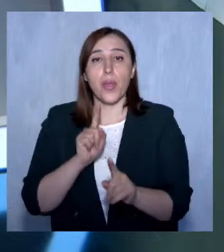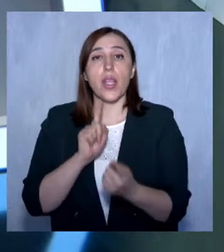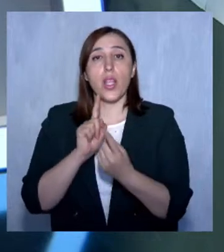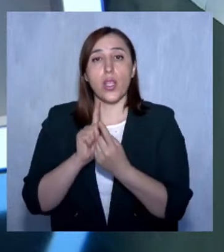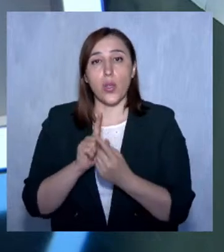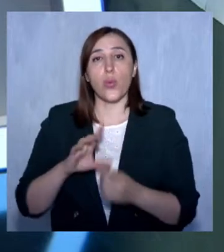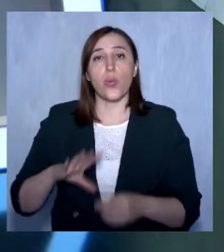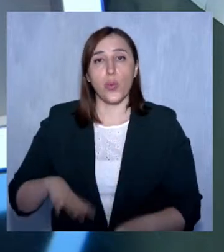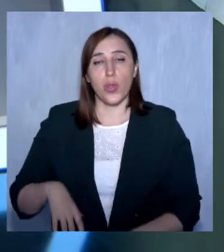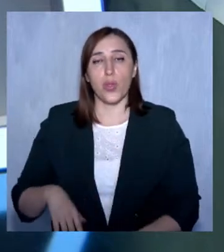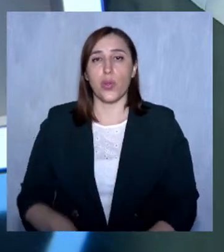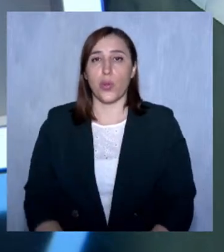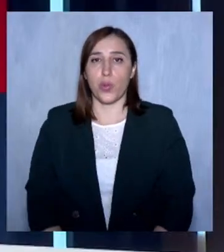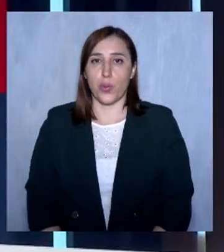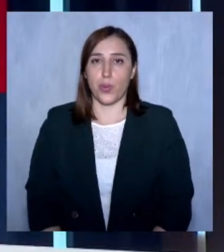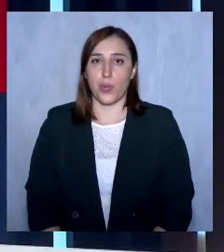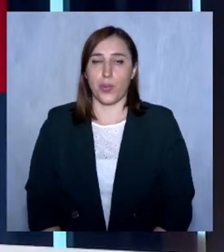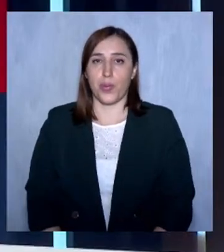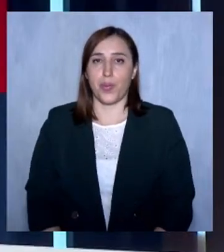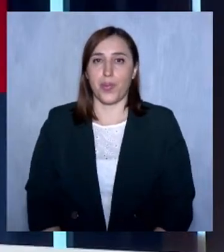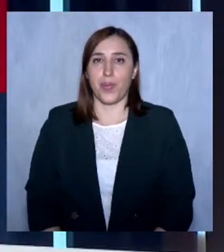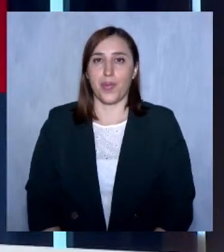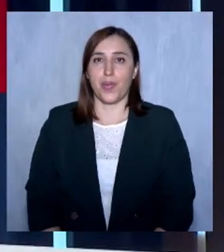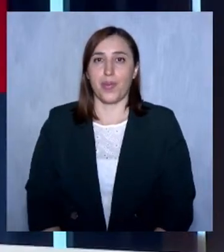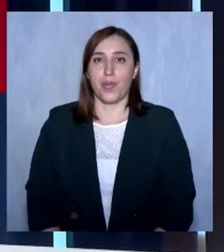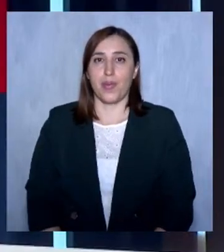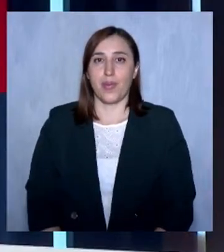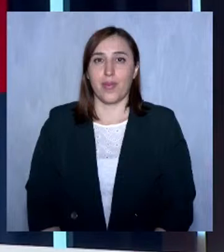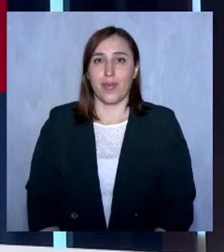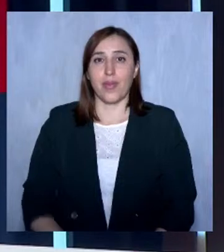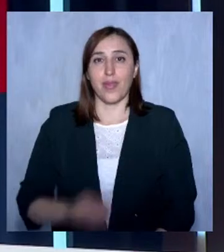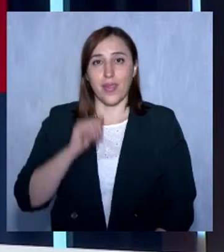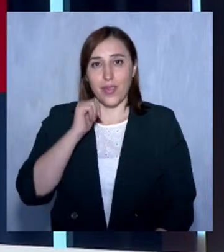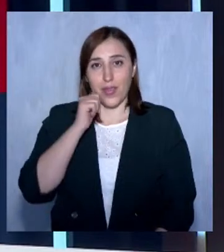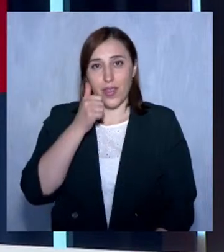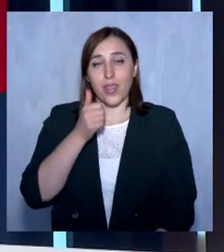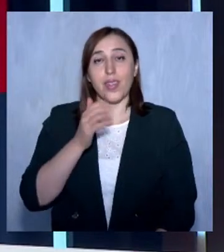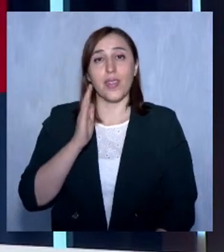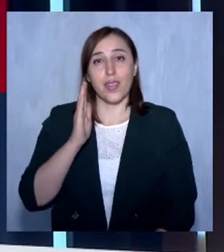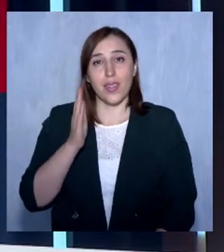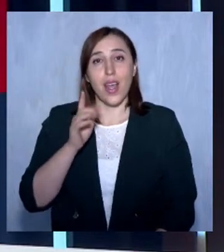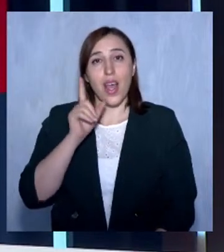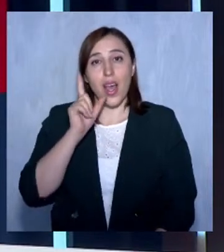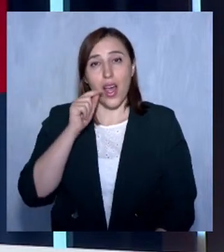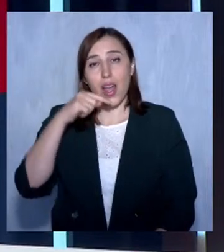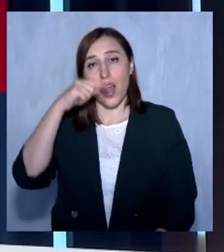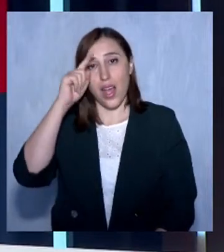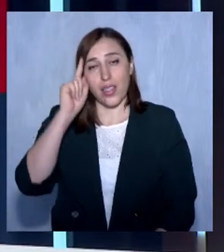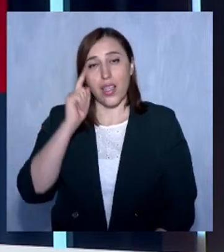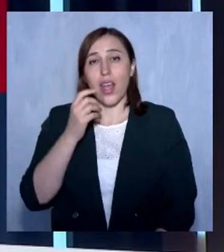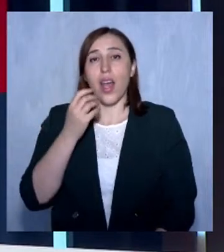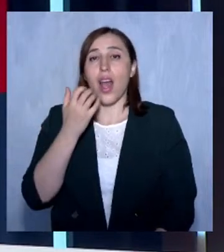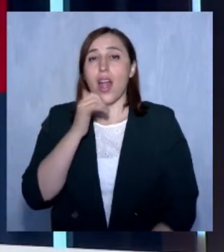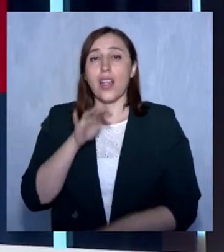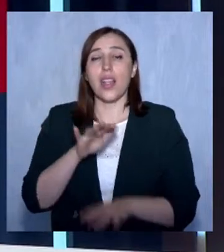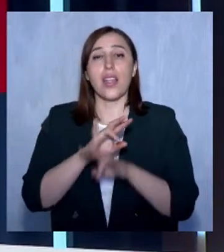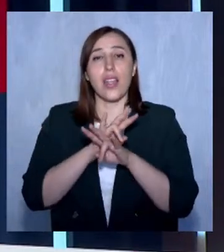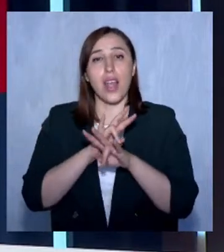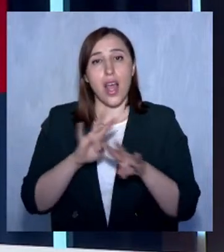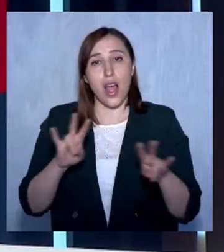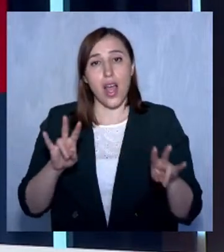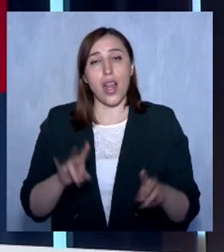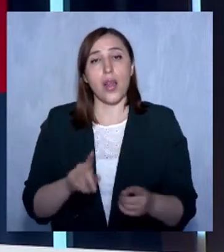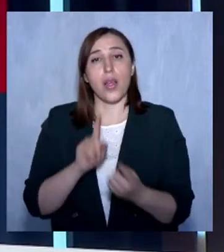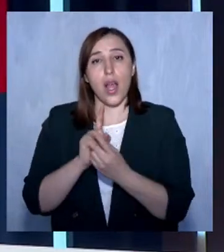հանդիպումից հետո։ Վաղսպասվում է Հայաստանի և ադրբեջանի արդգործ նախարարների